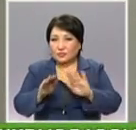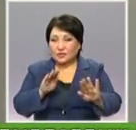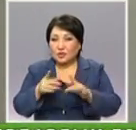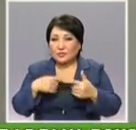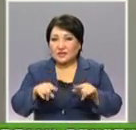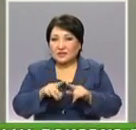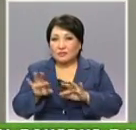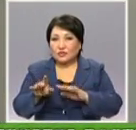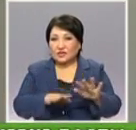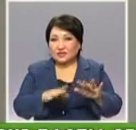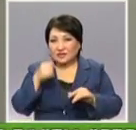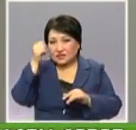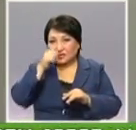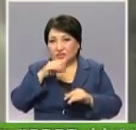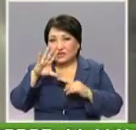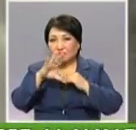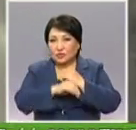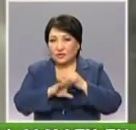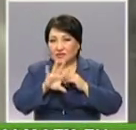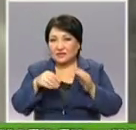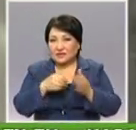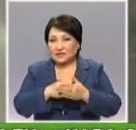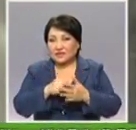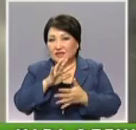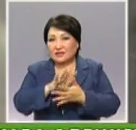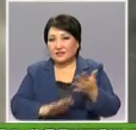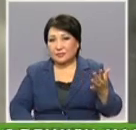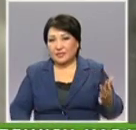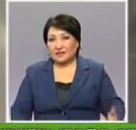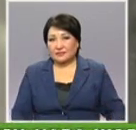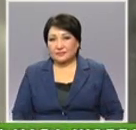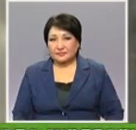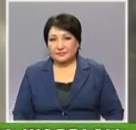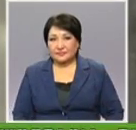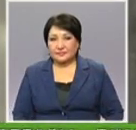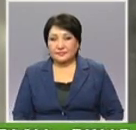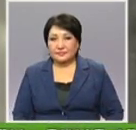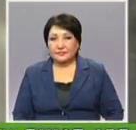бұл шараны жыл соңына дейін жалғастырмақ. Абай Аймағамбетов, Талап Сағымбаев, Алматы телеарнасы.